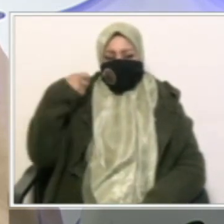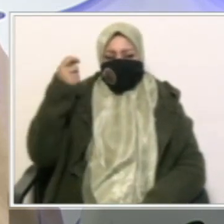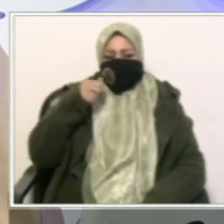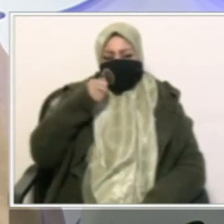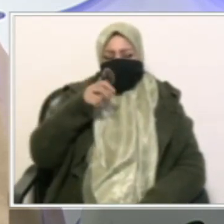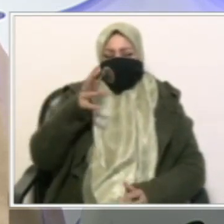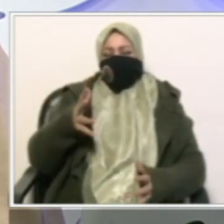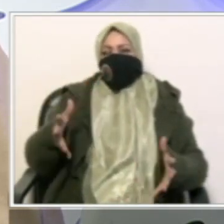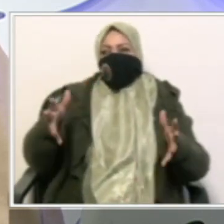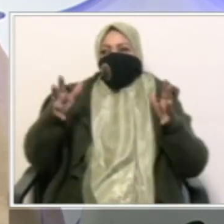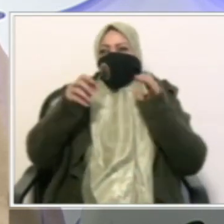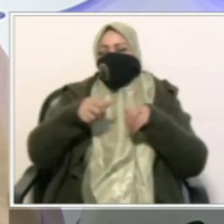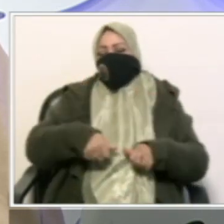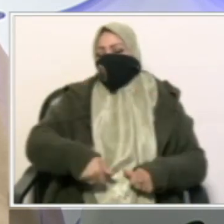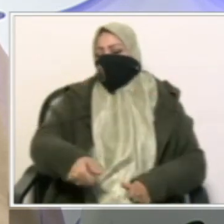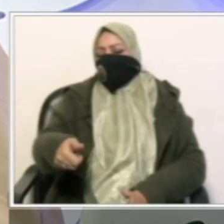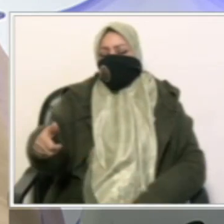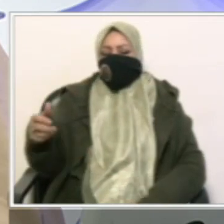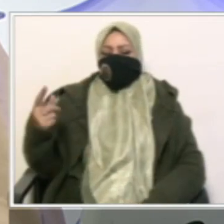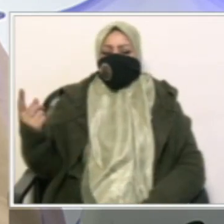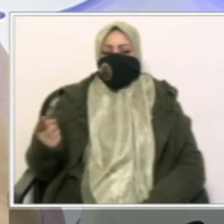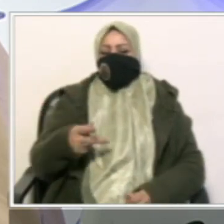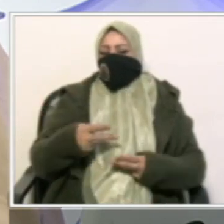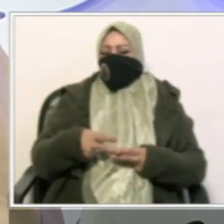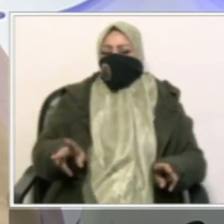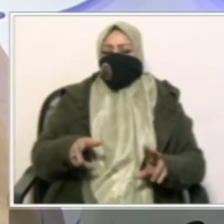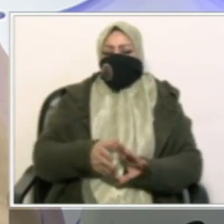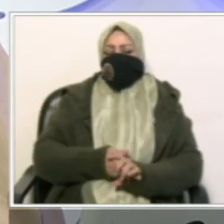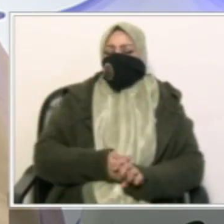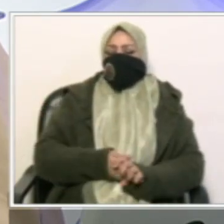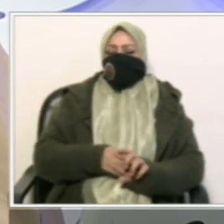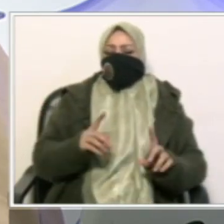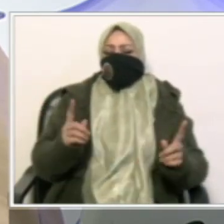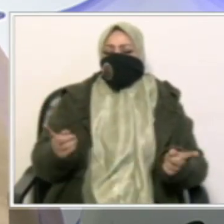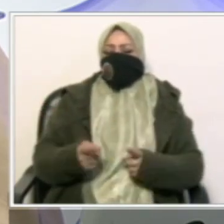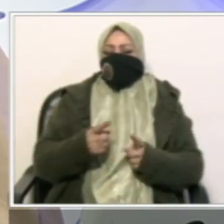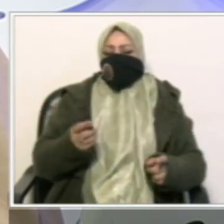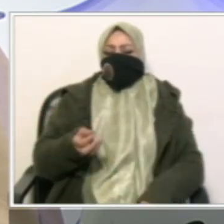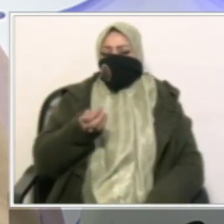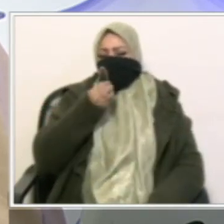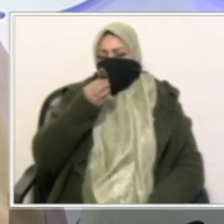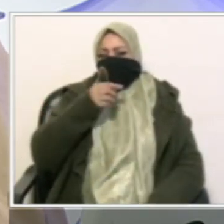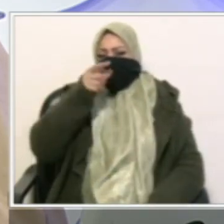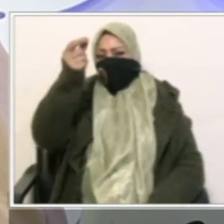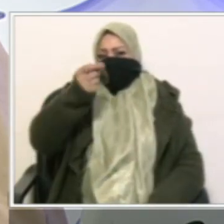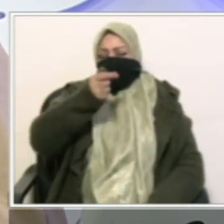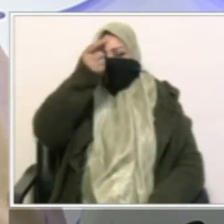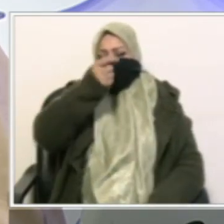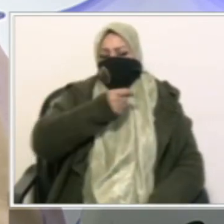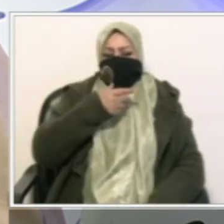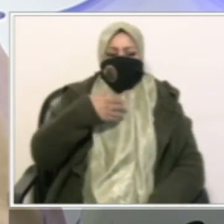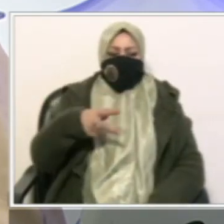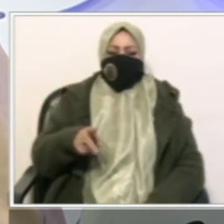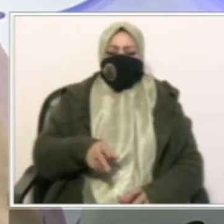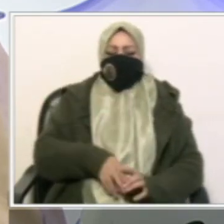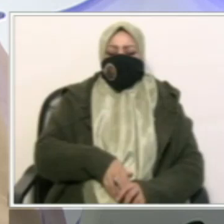والنباتات، فلا بأس بذلك. فأيما شجرة عروقها قريبة من الأبار